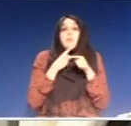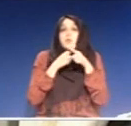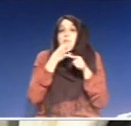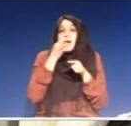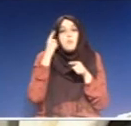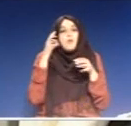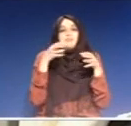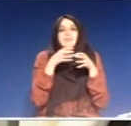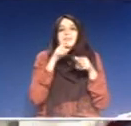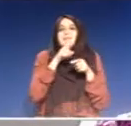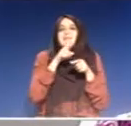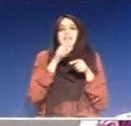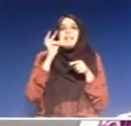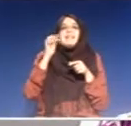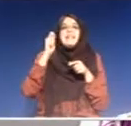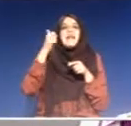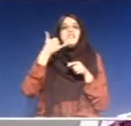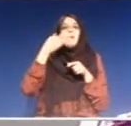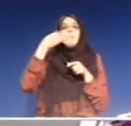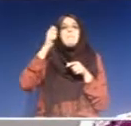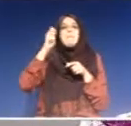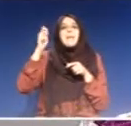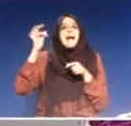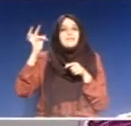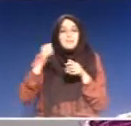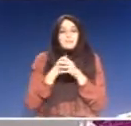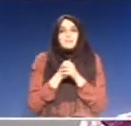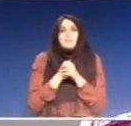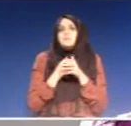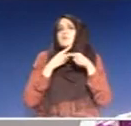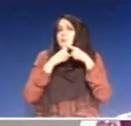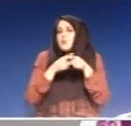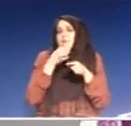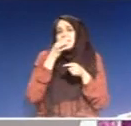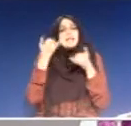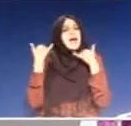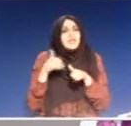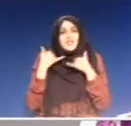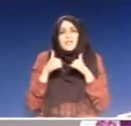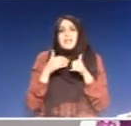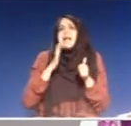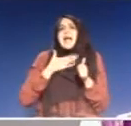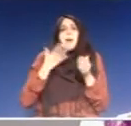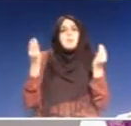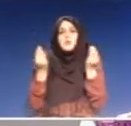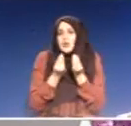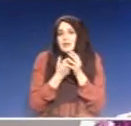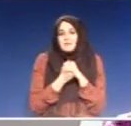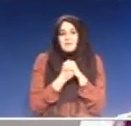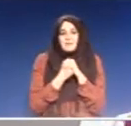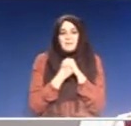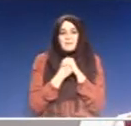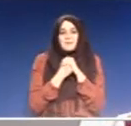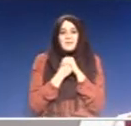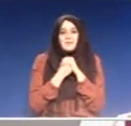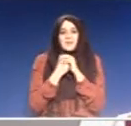قال المجتمع الجزائري في القضية الثانية يحب الصلح إن شاء الله عودة ميمونة. دكتور تفضل. لك